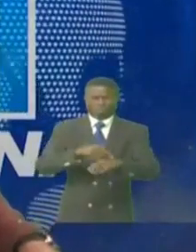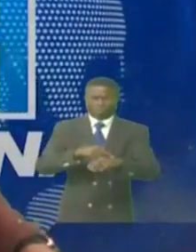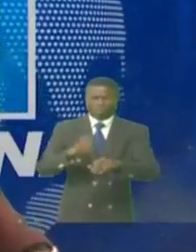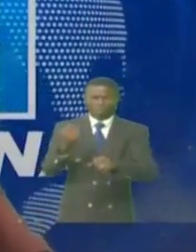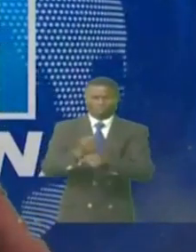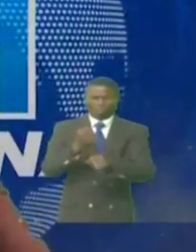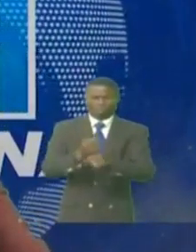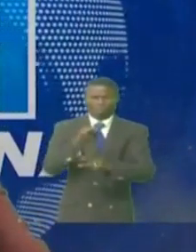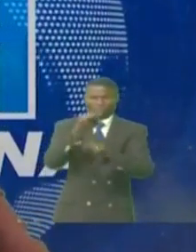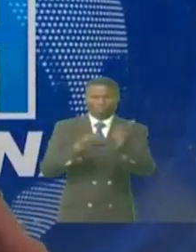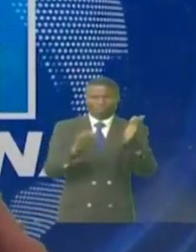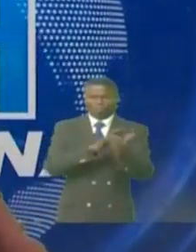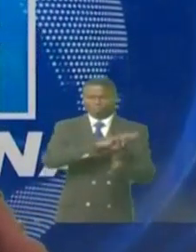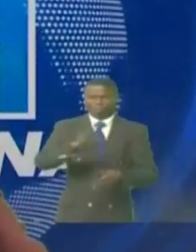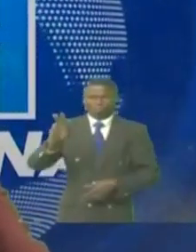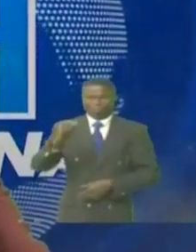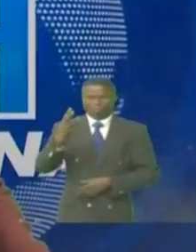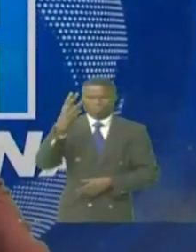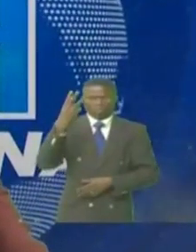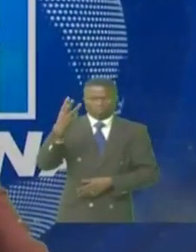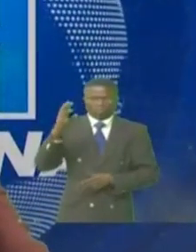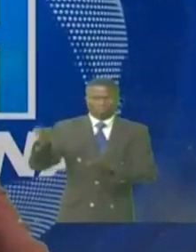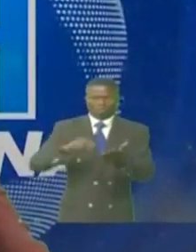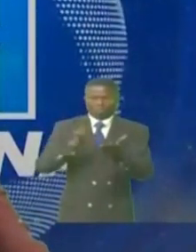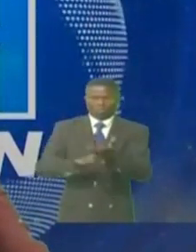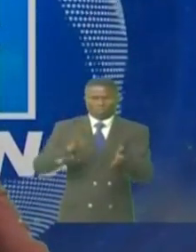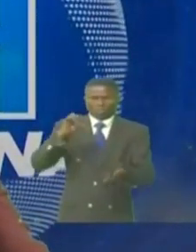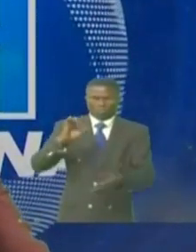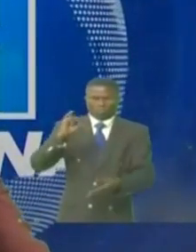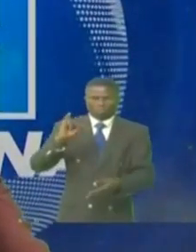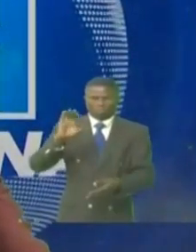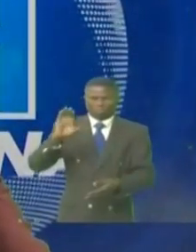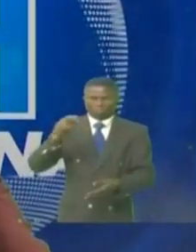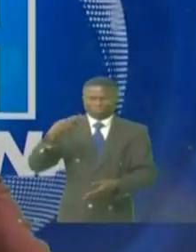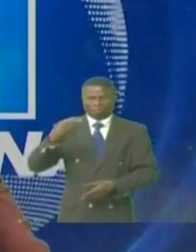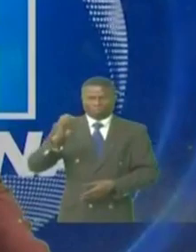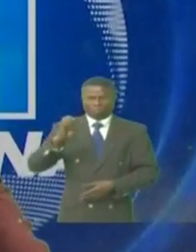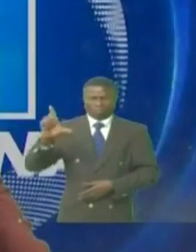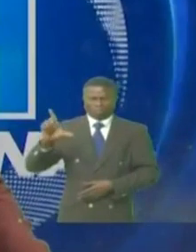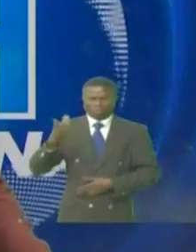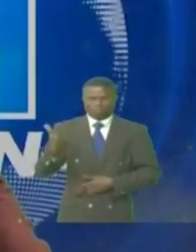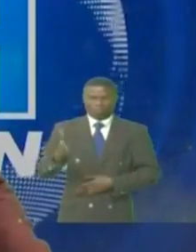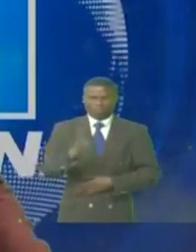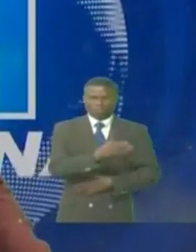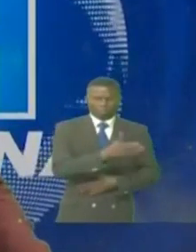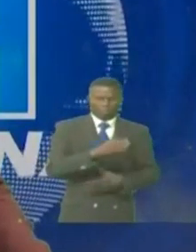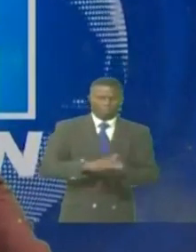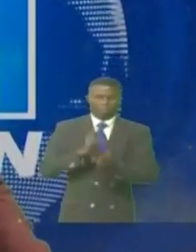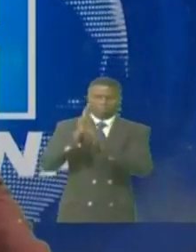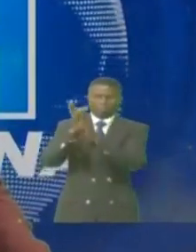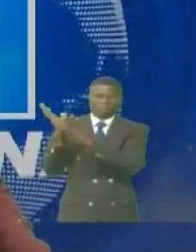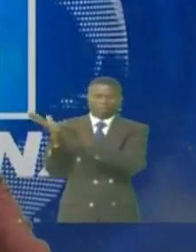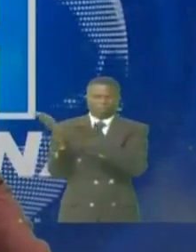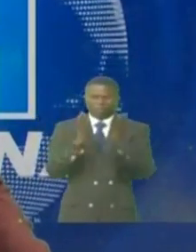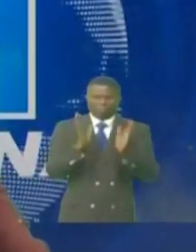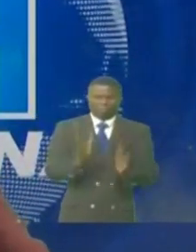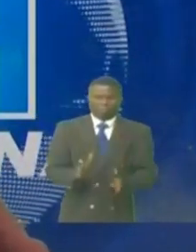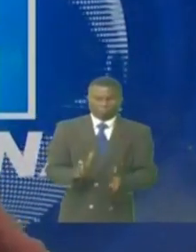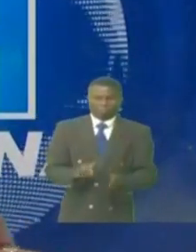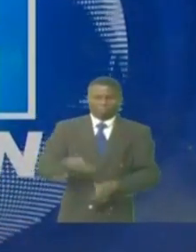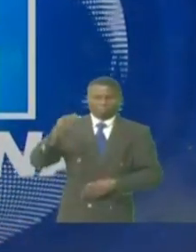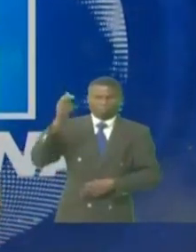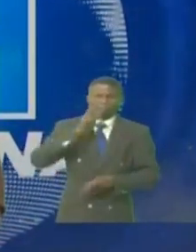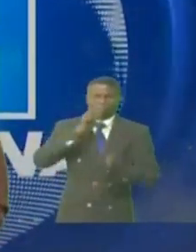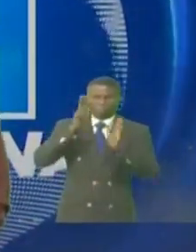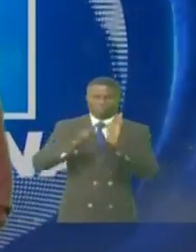ordinaire de septembre 2023. C'est signé Michel Kanimbu Shindani. Il est rapporteur de la Chambre haute du Parlement.